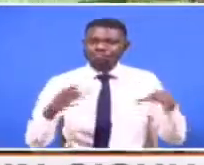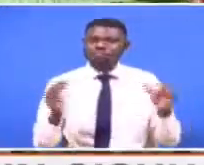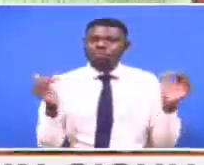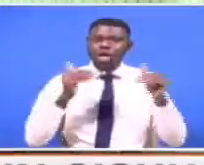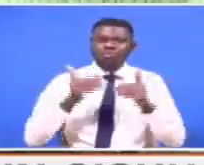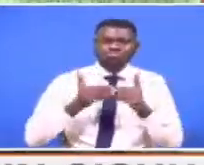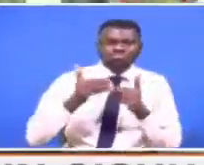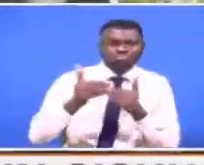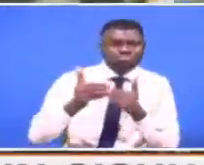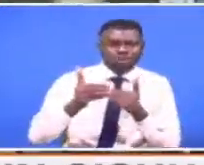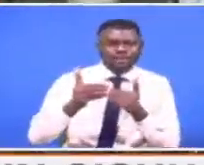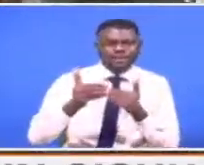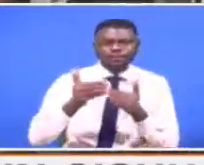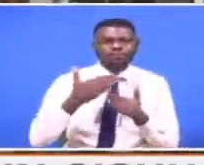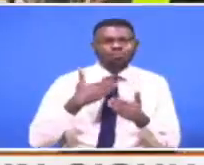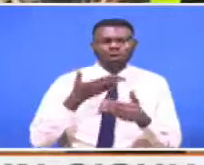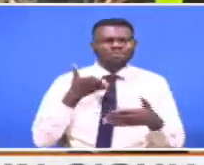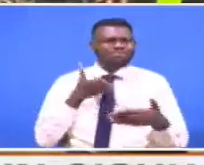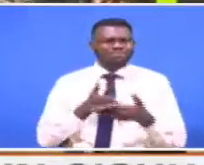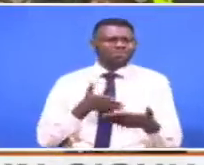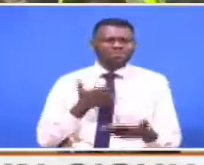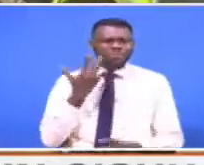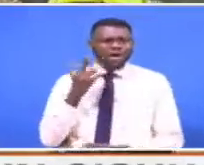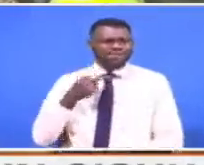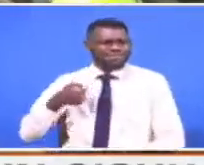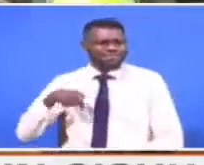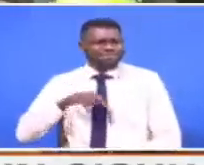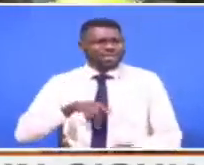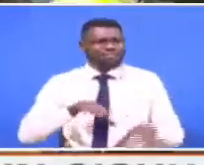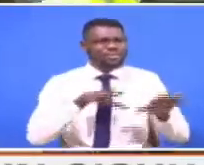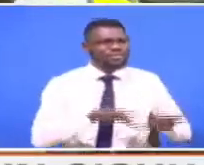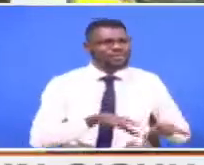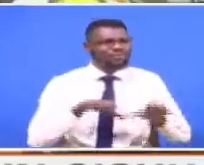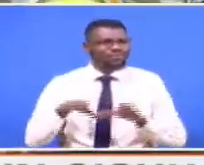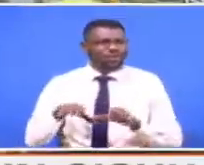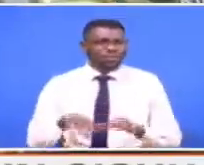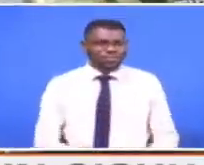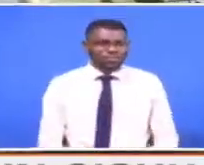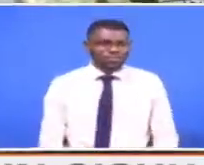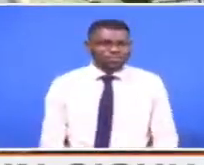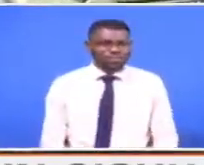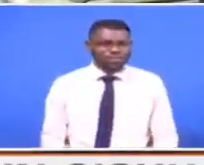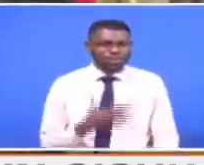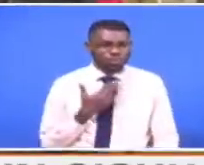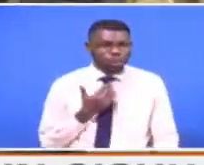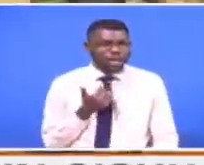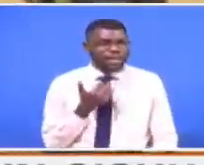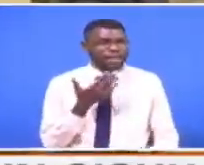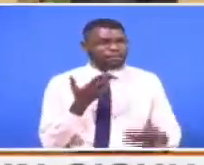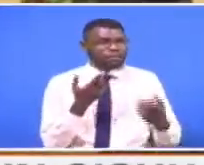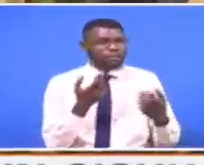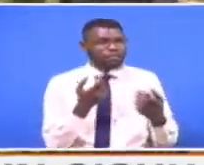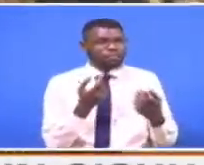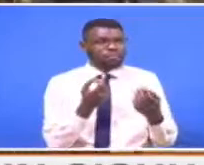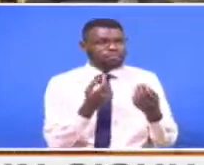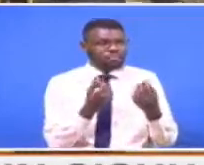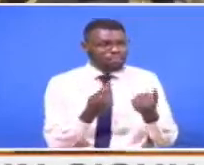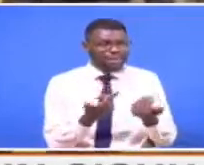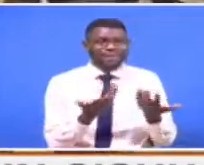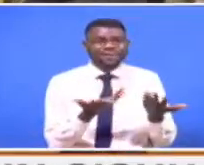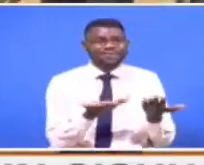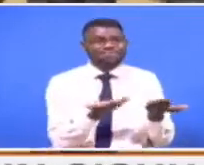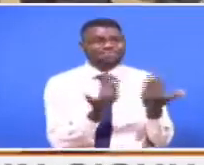while we are suffering. We are really suffering. Dago, I'm a jalilim. I want your money. No refund, no